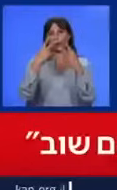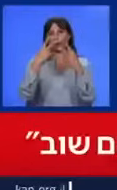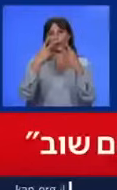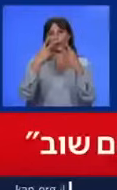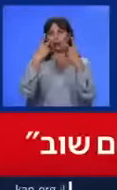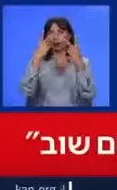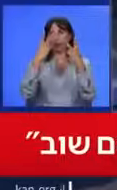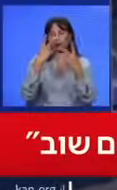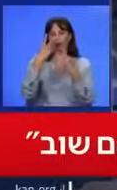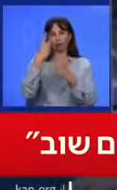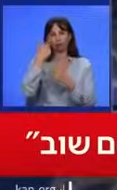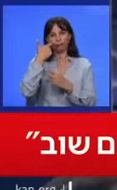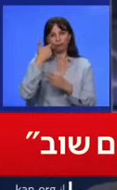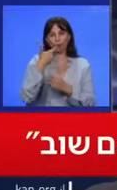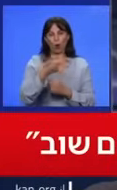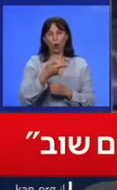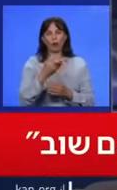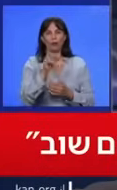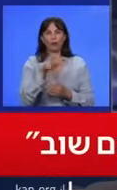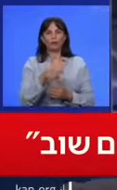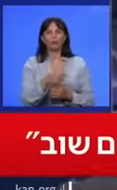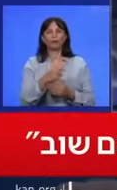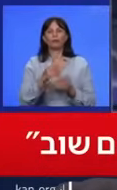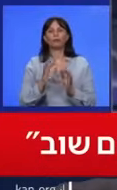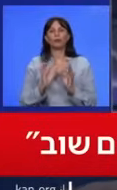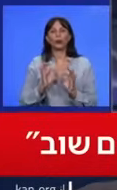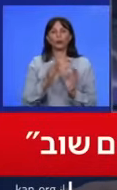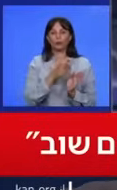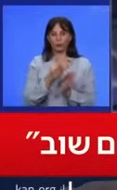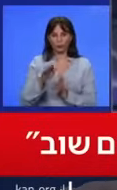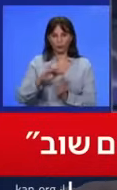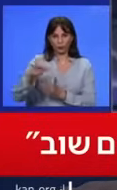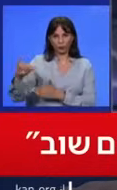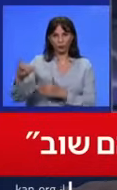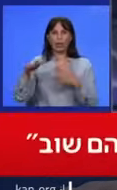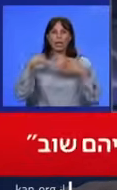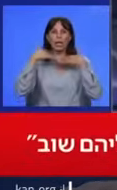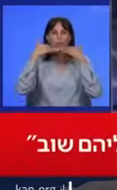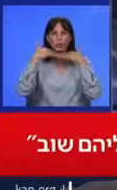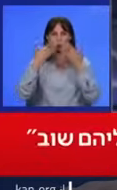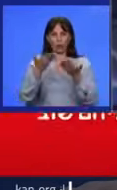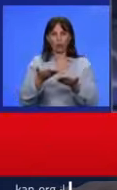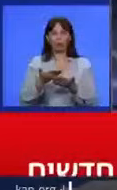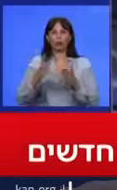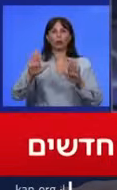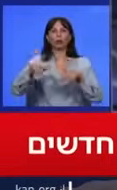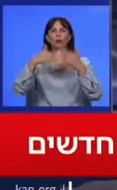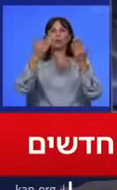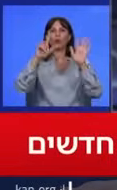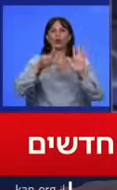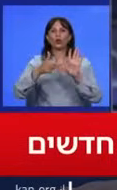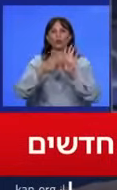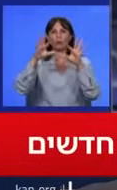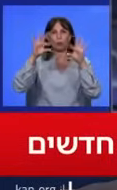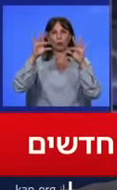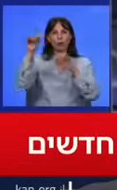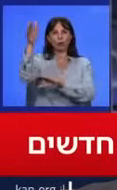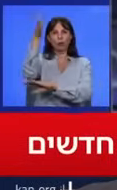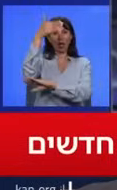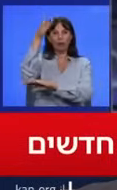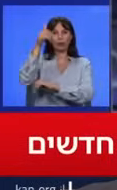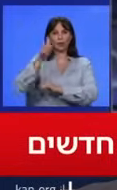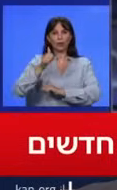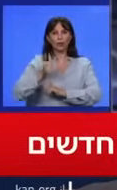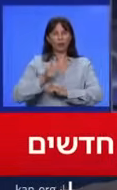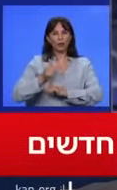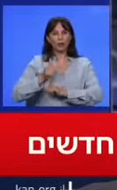טוב, בסדר, רבותיי, עכשיו לסיפור הבא. בבוקר 7 באוקטובר, כשהמדינה והצבא היו